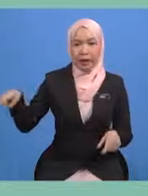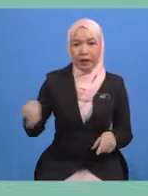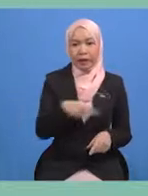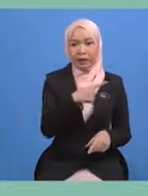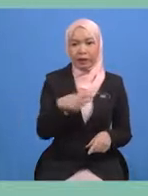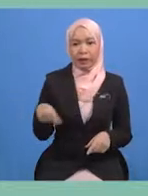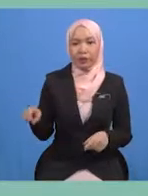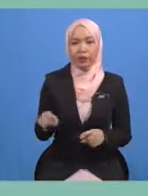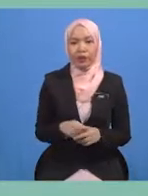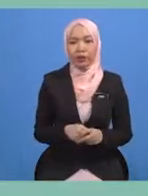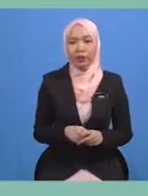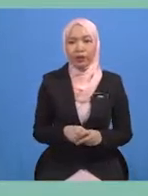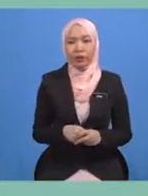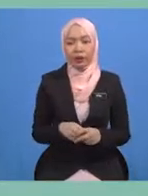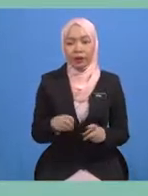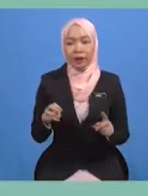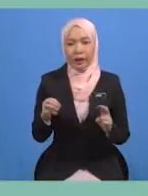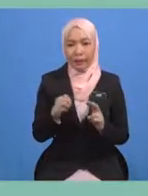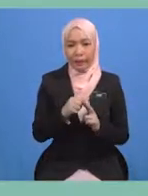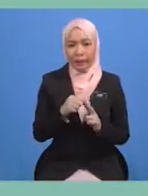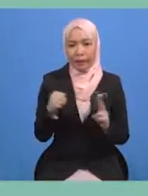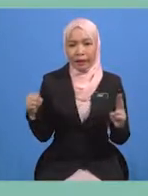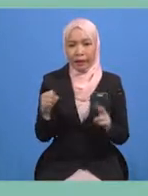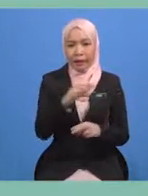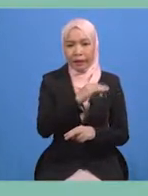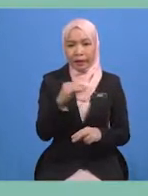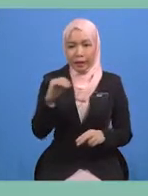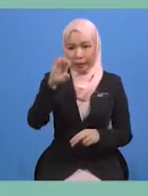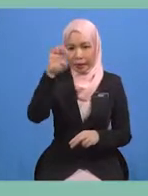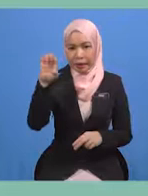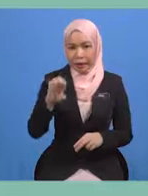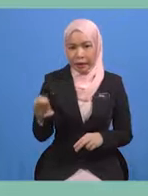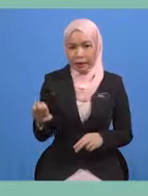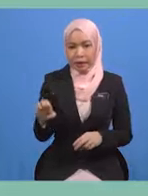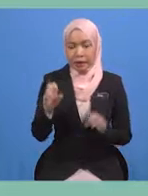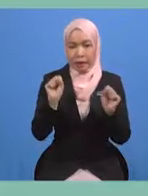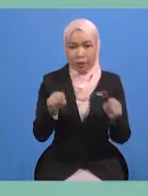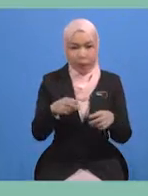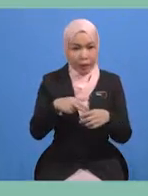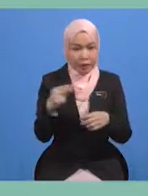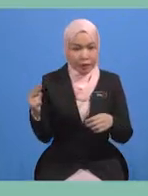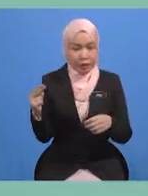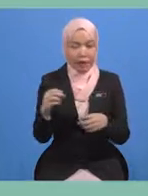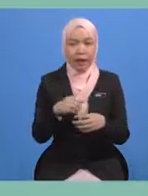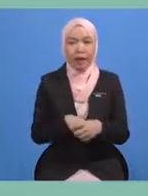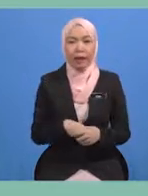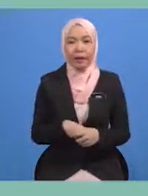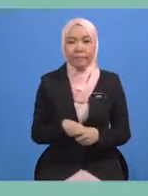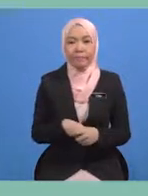elektrik. Ia juga terhasil dari ayunan medan.